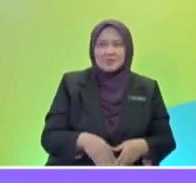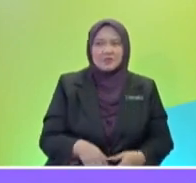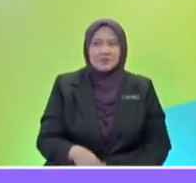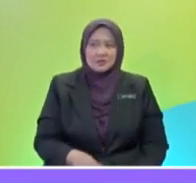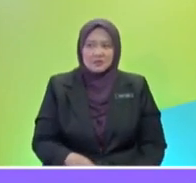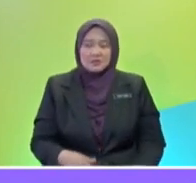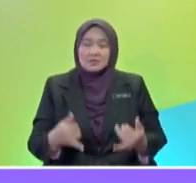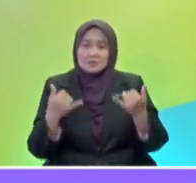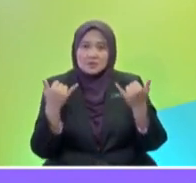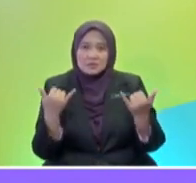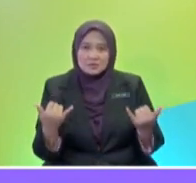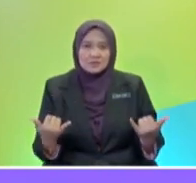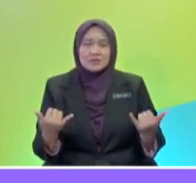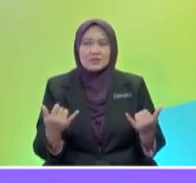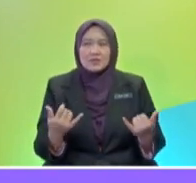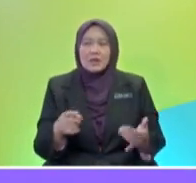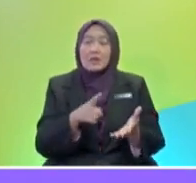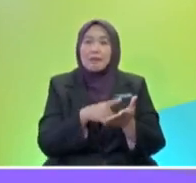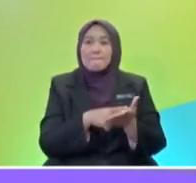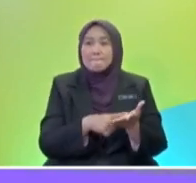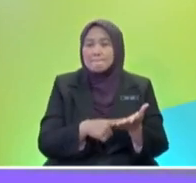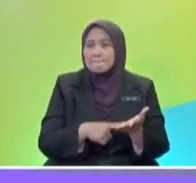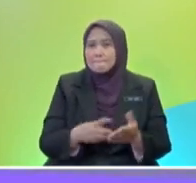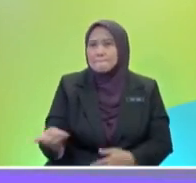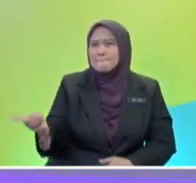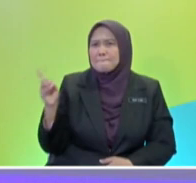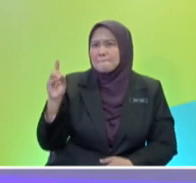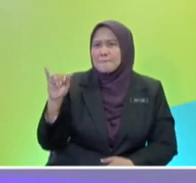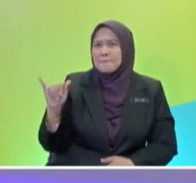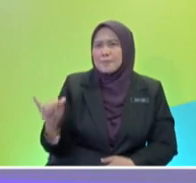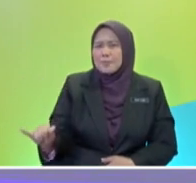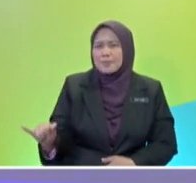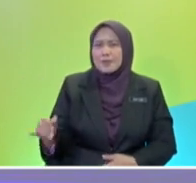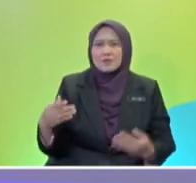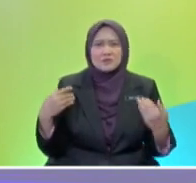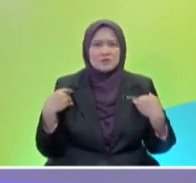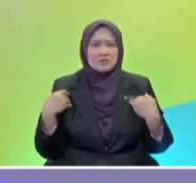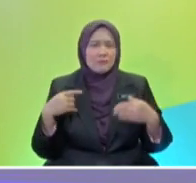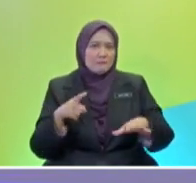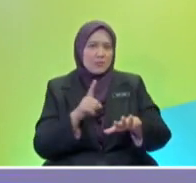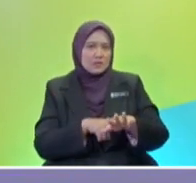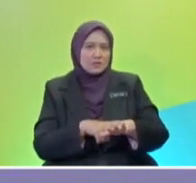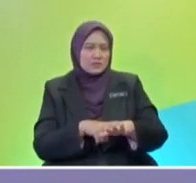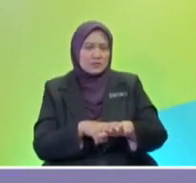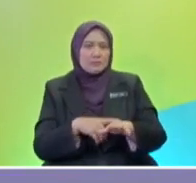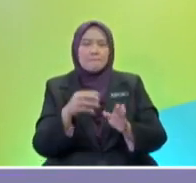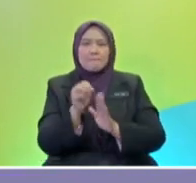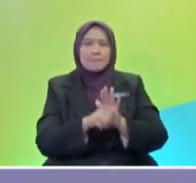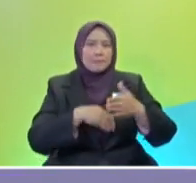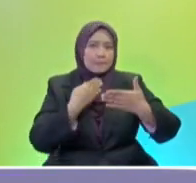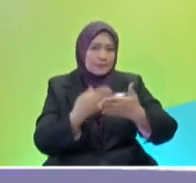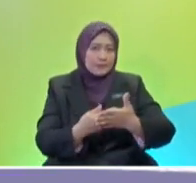Jadi sekarang apakah Dayu yang terlibat semasa kita mendekatkan magnet